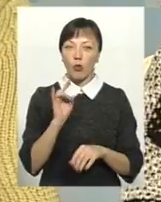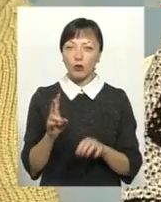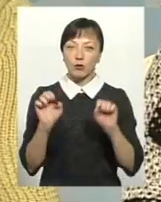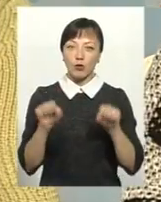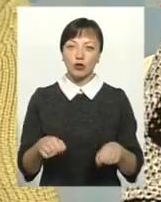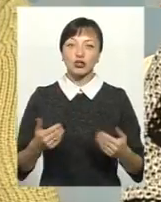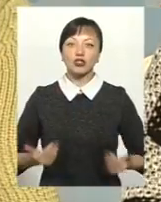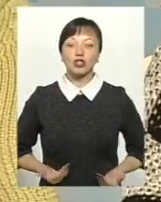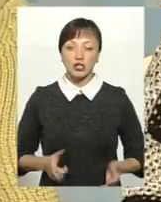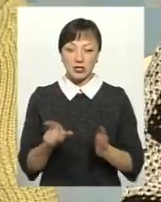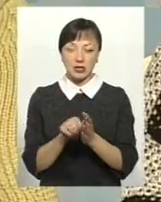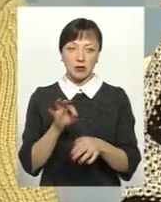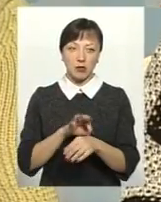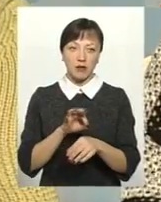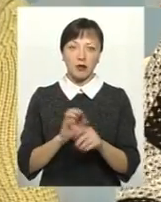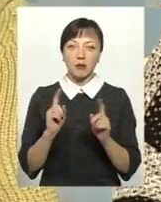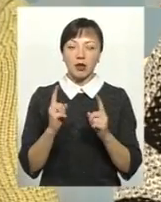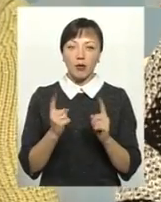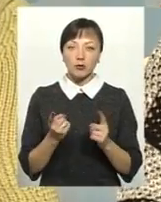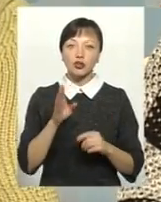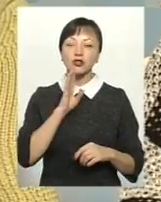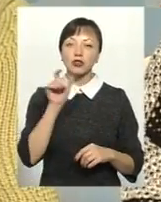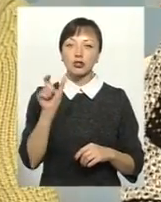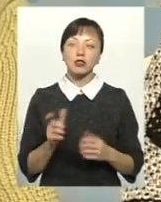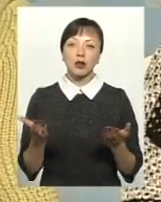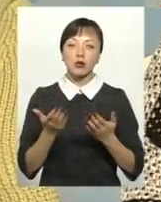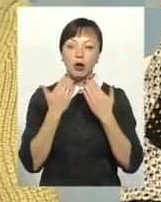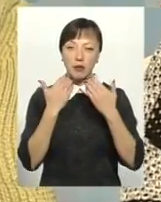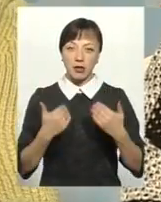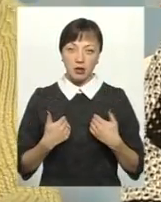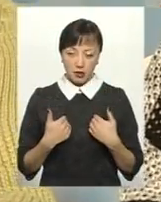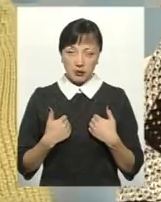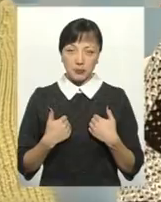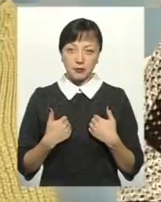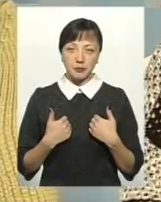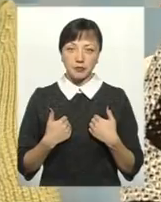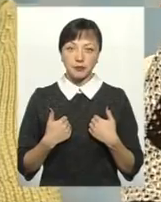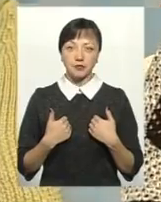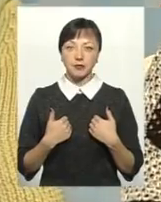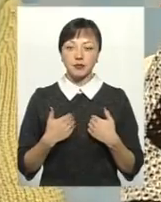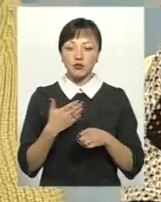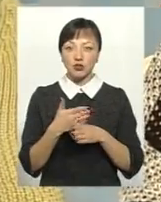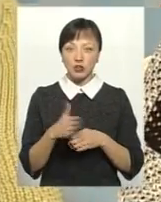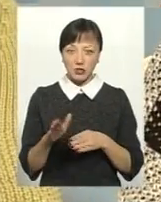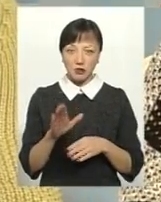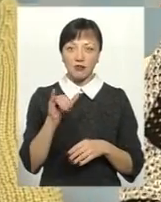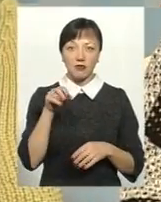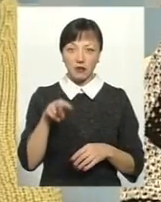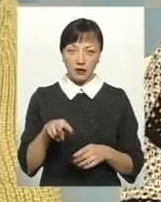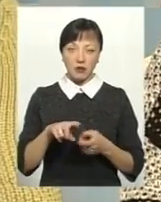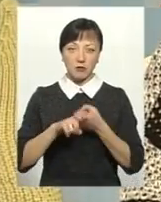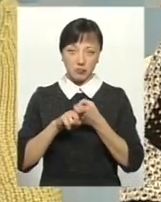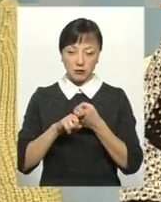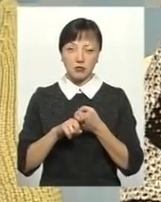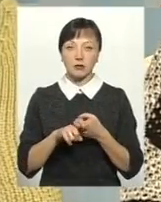з заболіванням. Потому что вот женщины, которые обратились к нам, какая-то часть из них ВИЧ-инфицированная, но